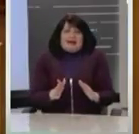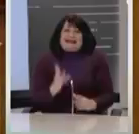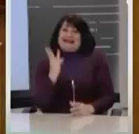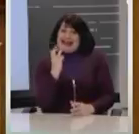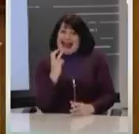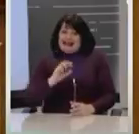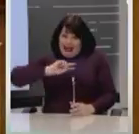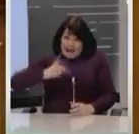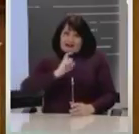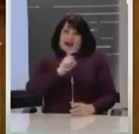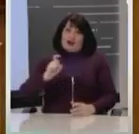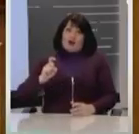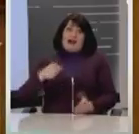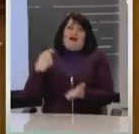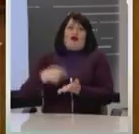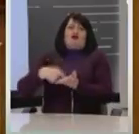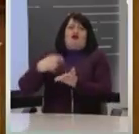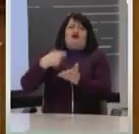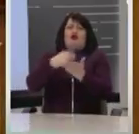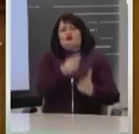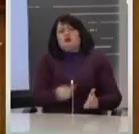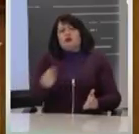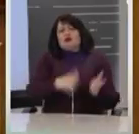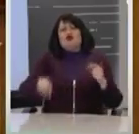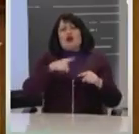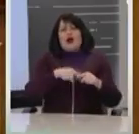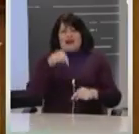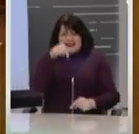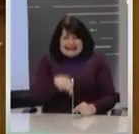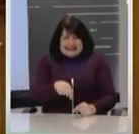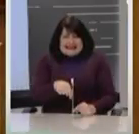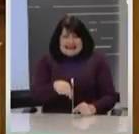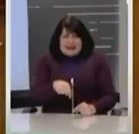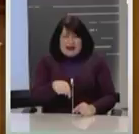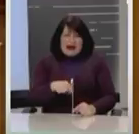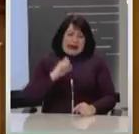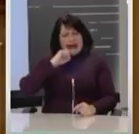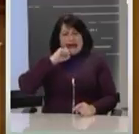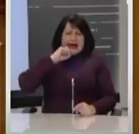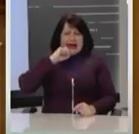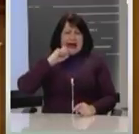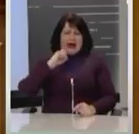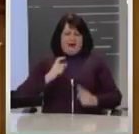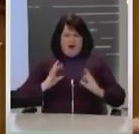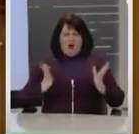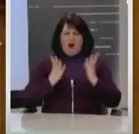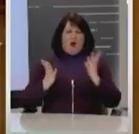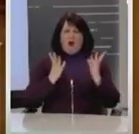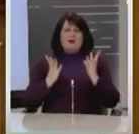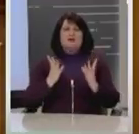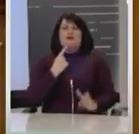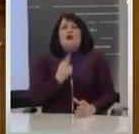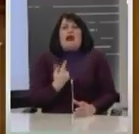30 δισεκατομμύρια φόρους επιβάλλατε στον ελληνικό λαό, εσείς που σήμερα έχετε πάρει τη ρομφαία και ξυφουλκείτε